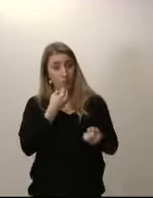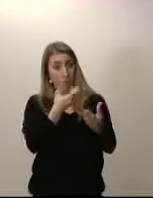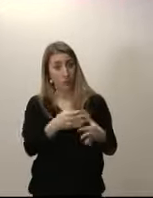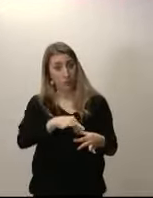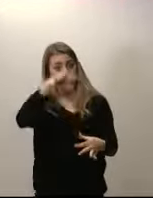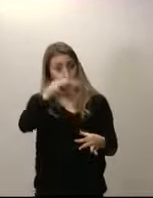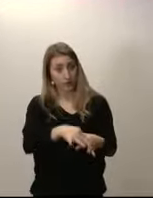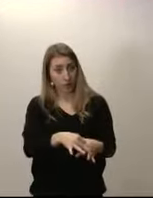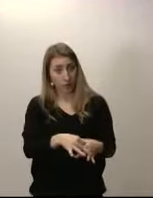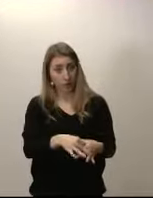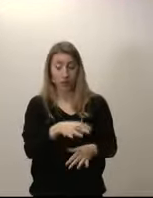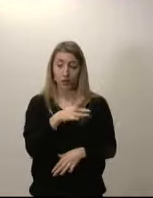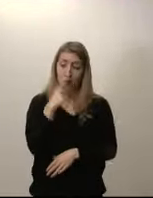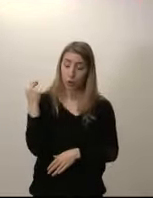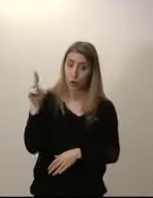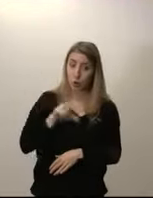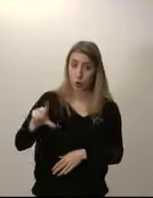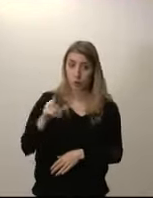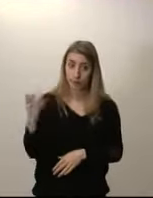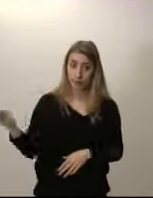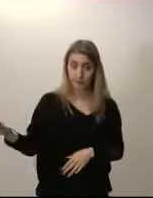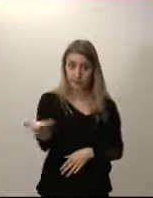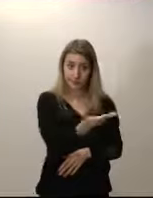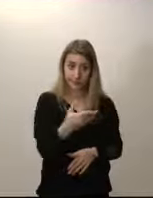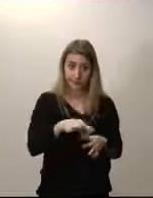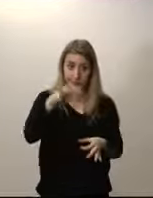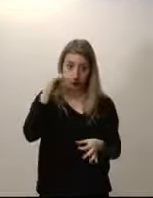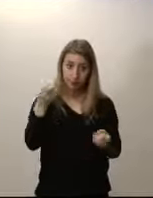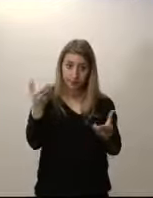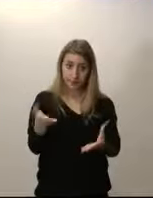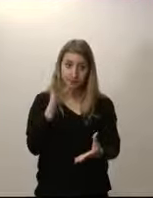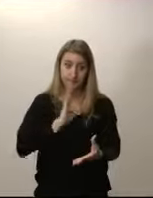sors de cette salle. Je demande à M. Louis de faire voter l'Assemblée.